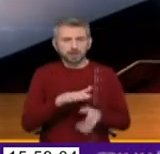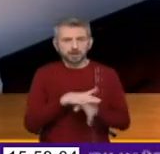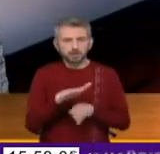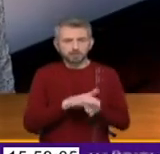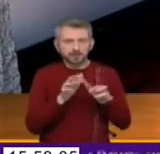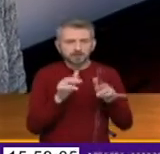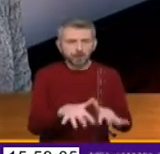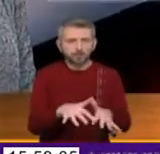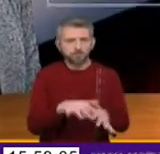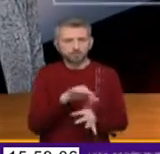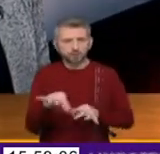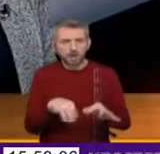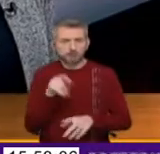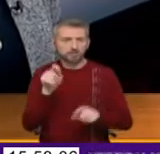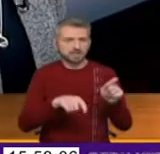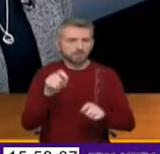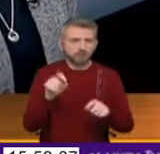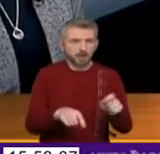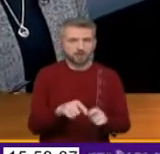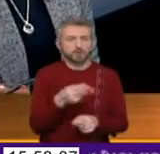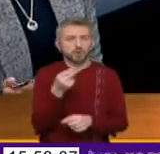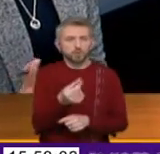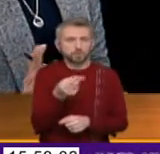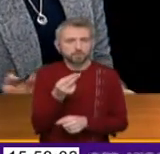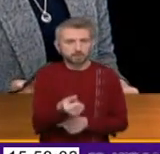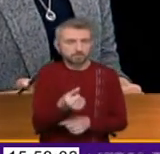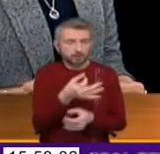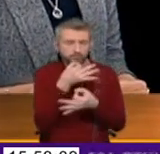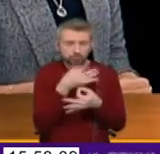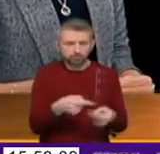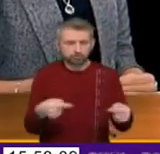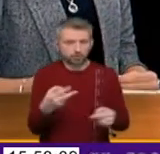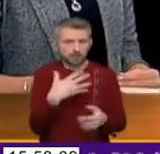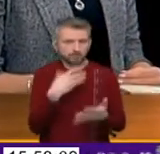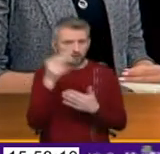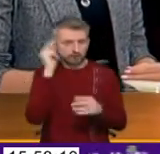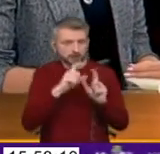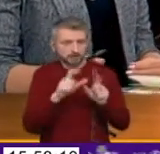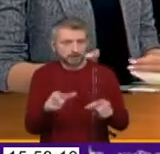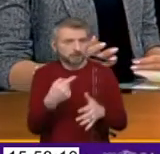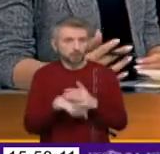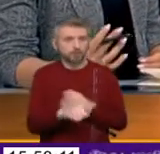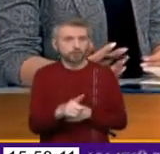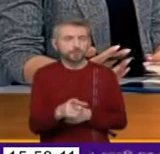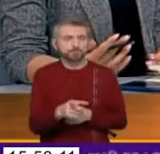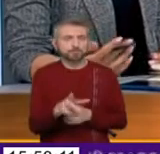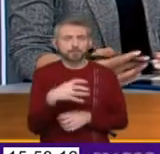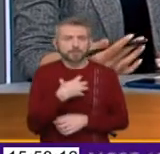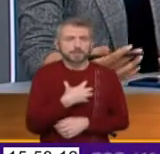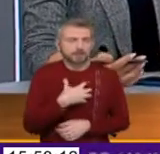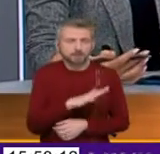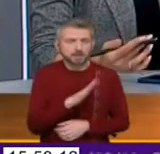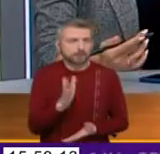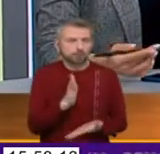заходів, тих самих фестивалів і купівлі будь-чого для своїх навчальних закладів. Тобто, неважливо